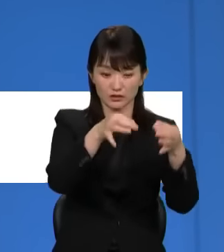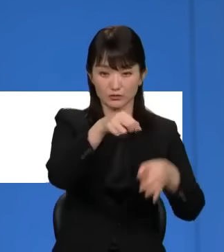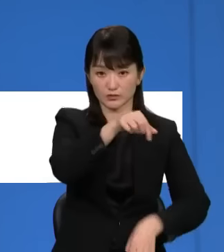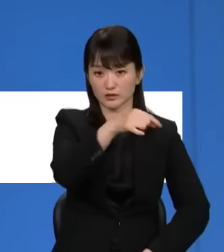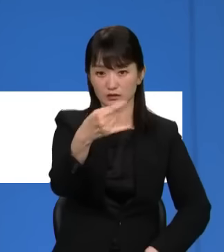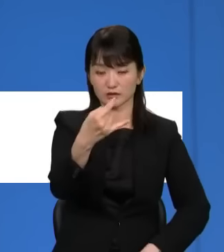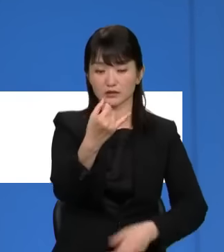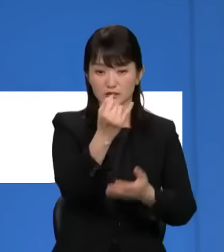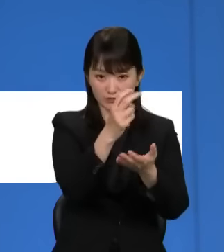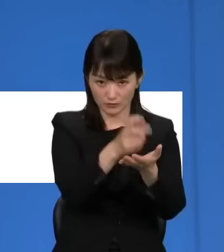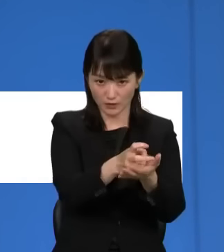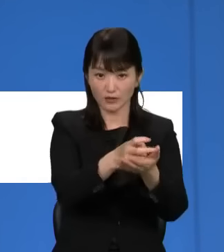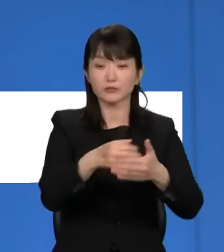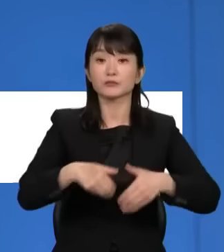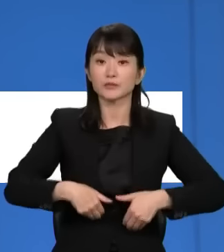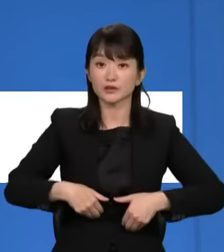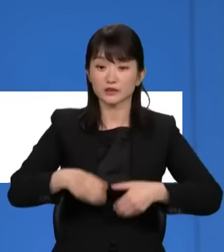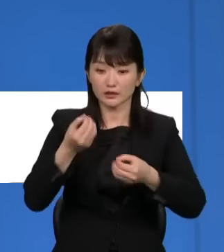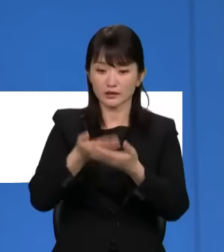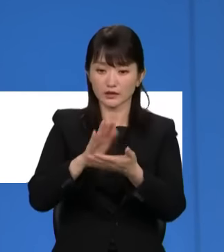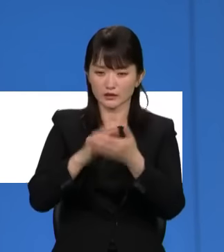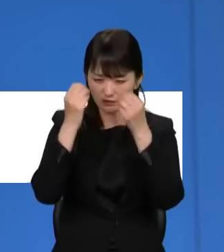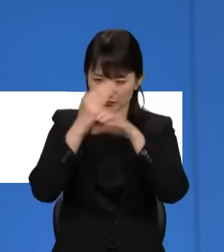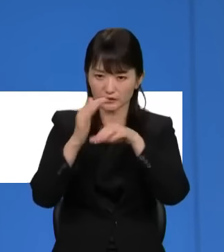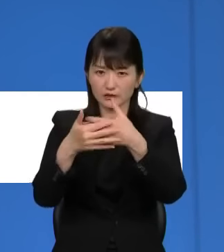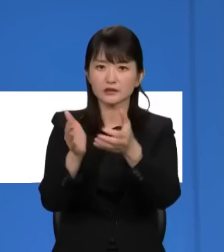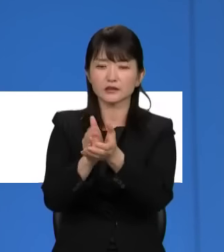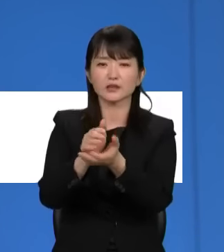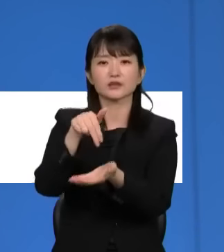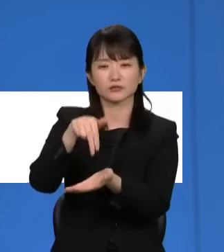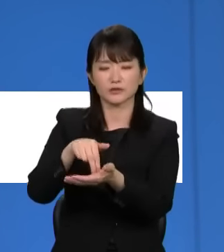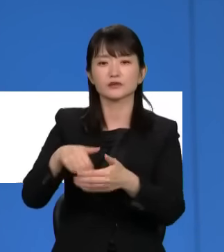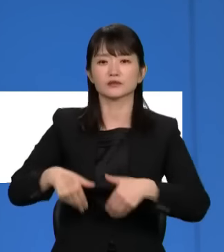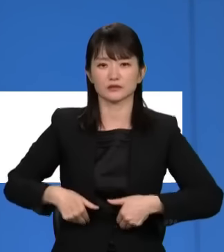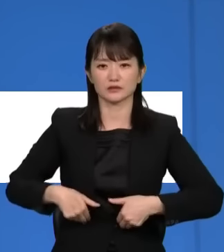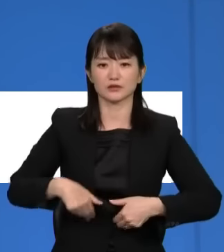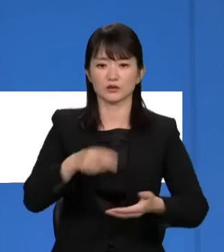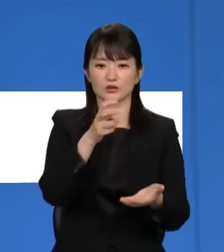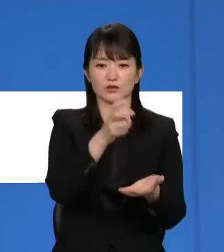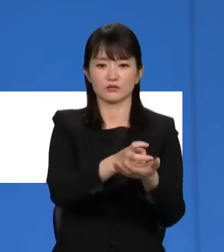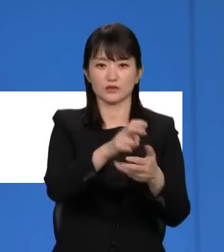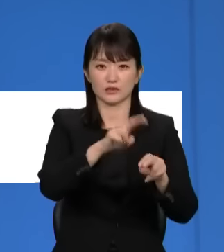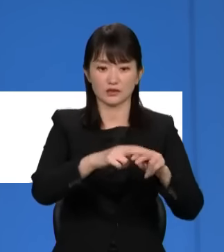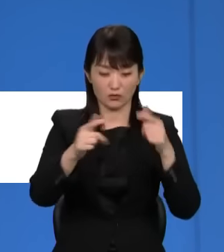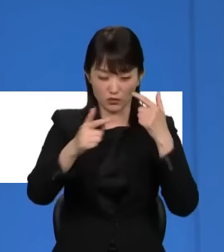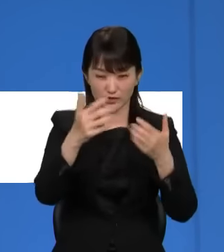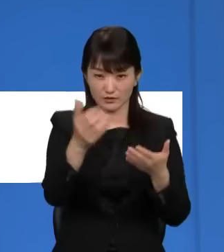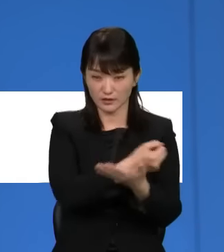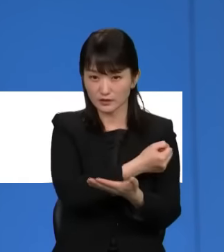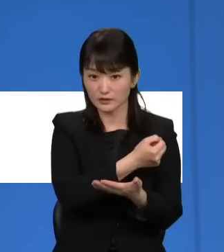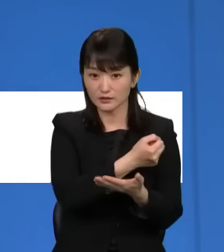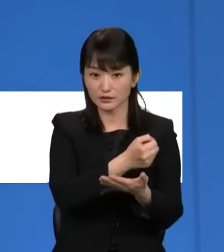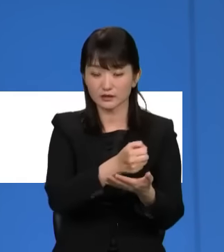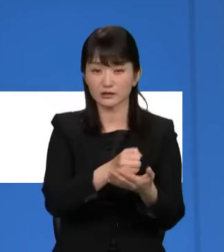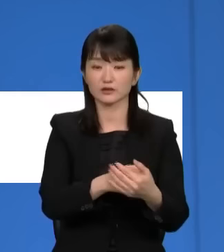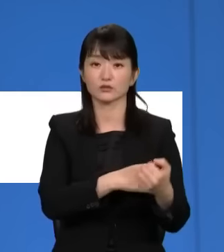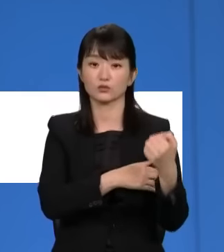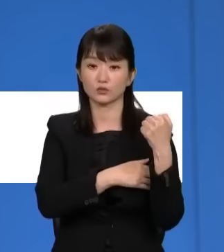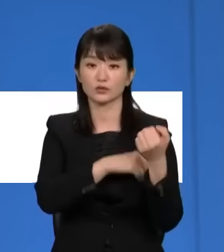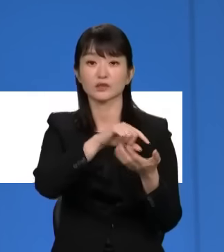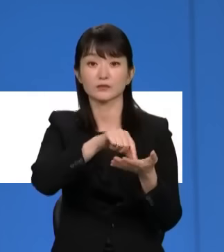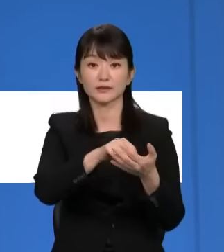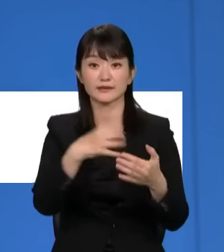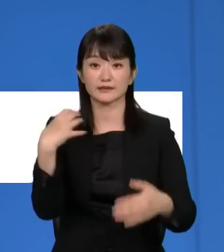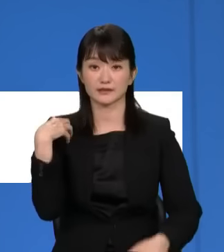필요하다라고 저희 개혁 신당은 생각을 하고 있거든요 법적인 지위를 제대로 가져라 그래야 권한 만큼의